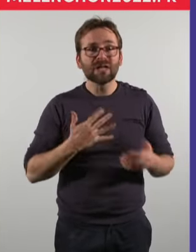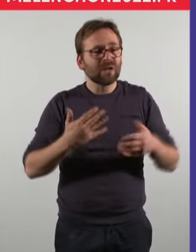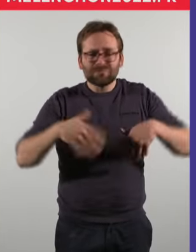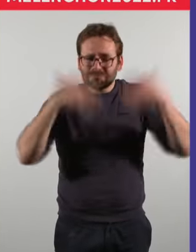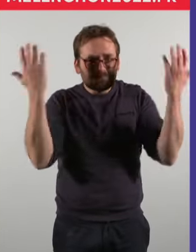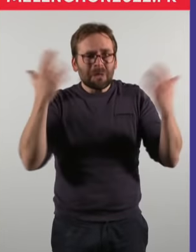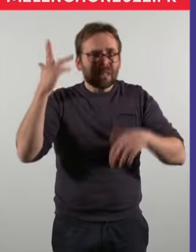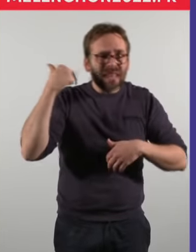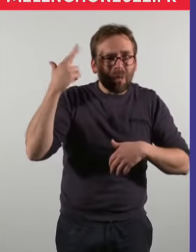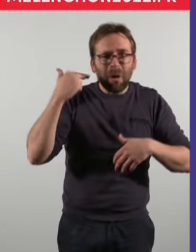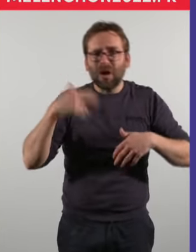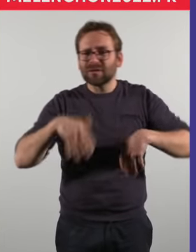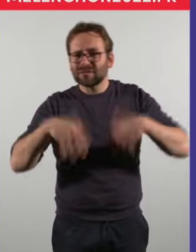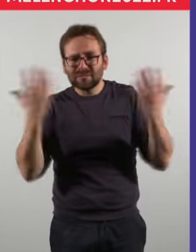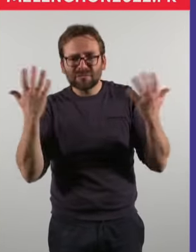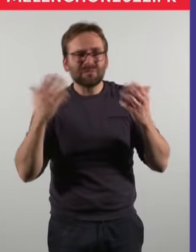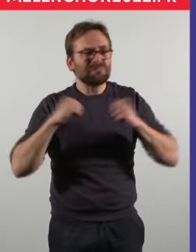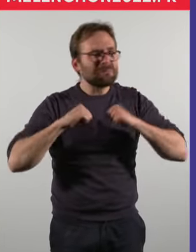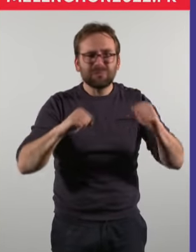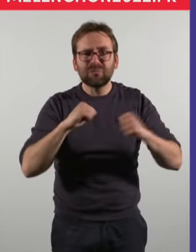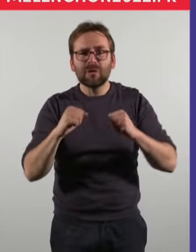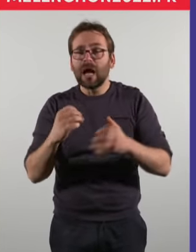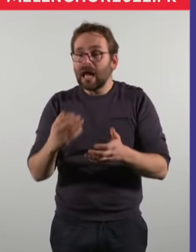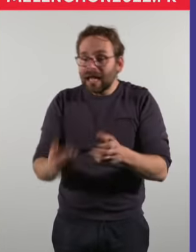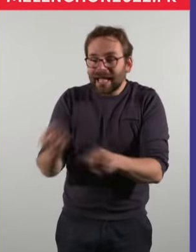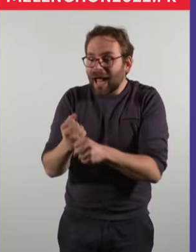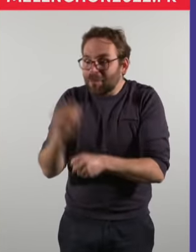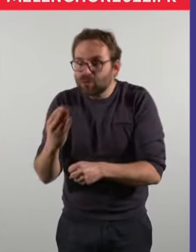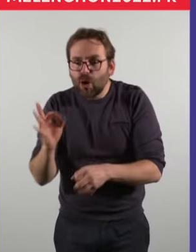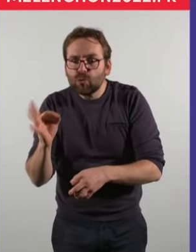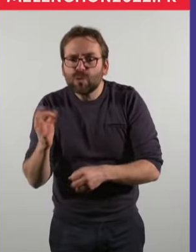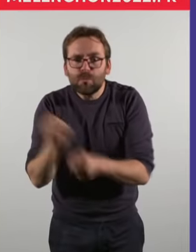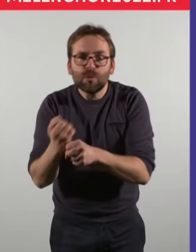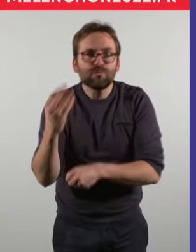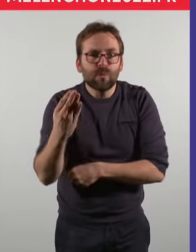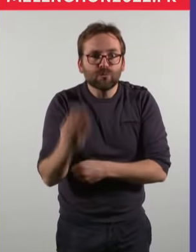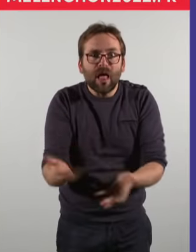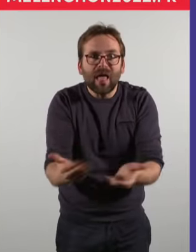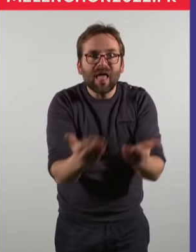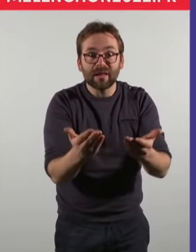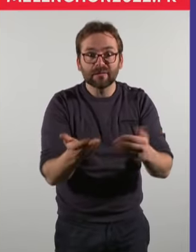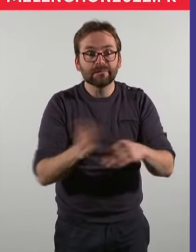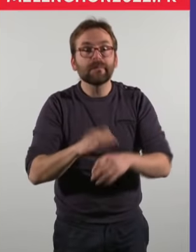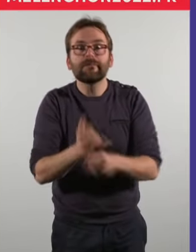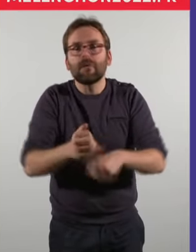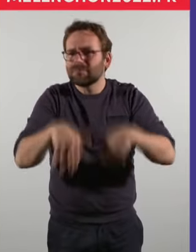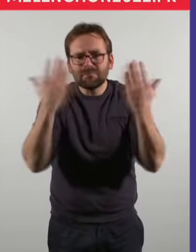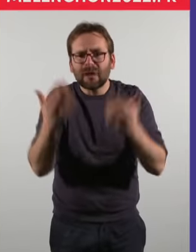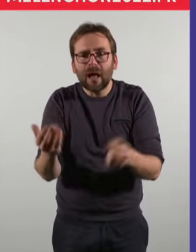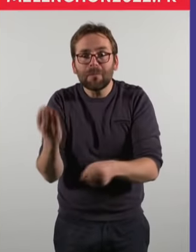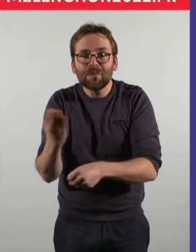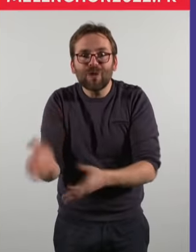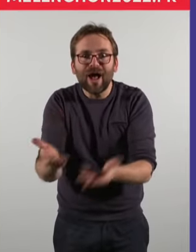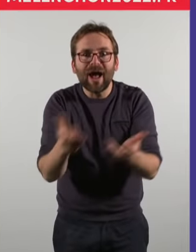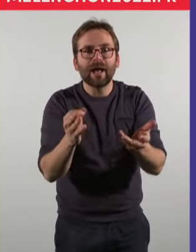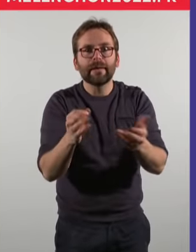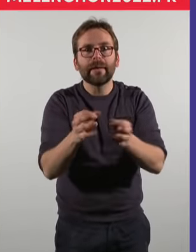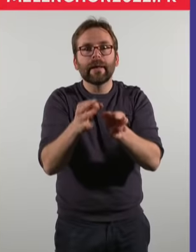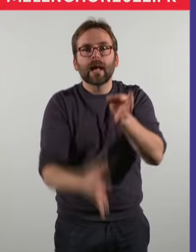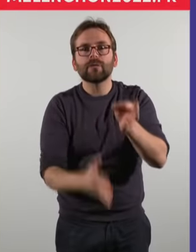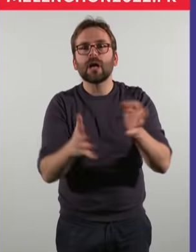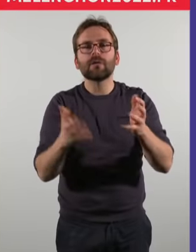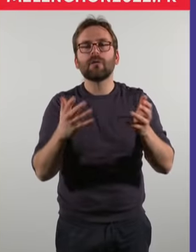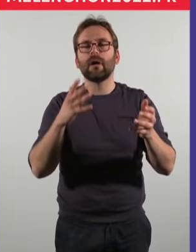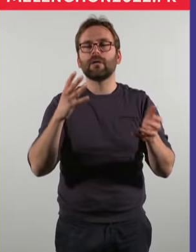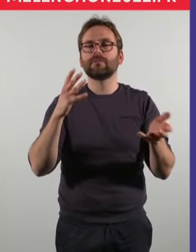comment, créer des désirs et des besoins, même s'ils n'existent pas. Et pour finir, arriver à cette chose